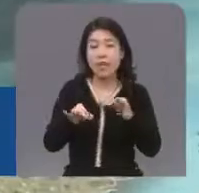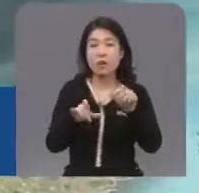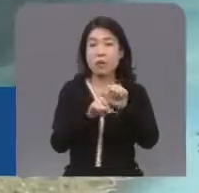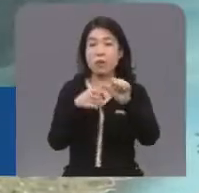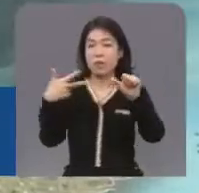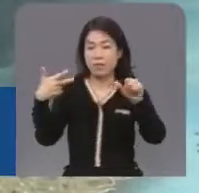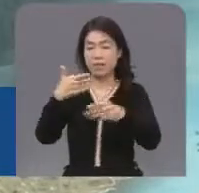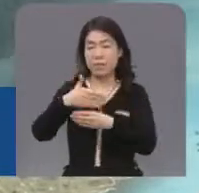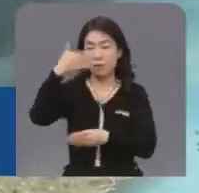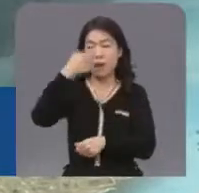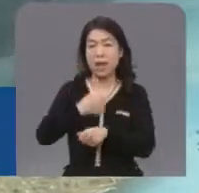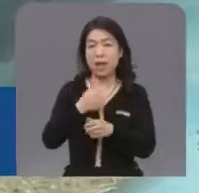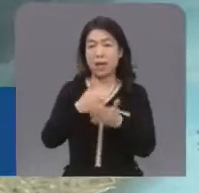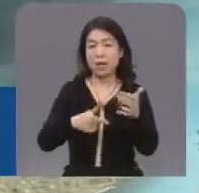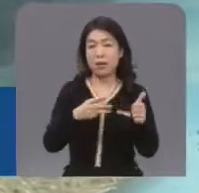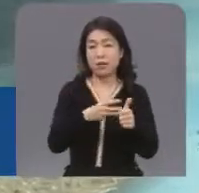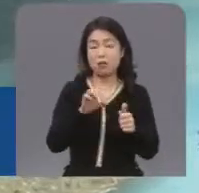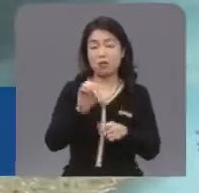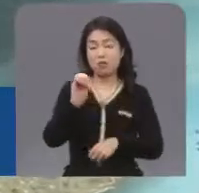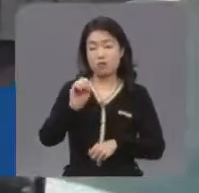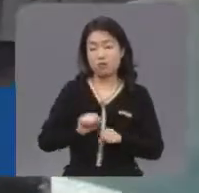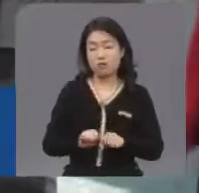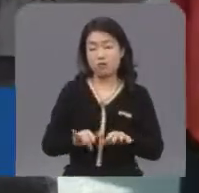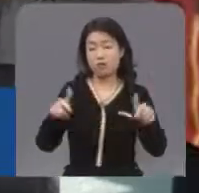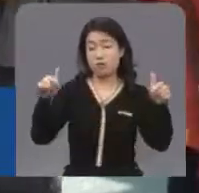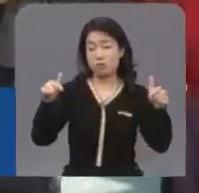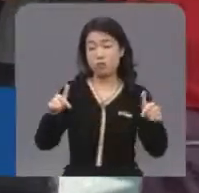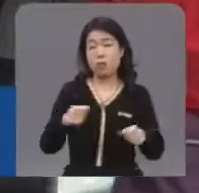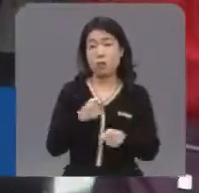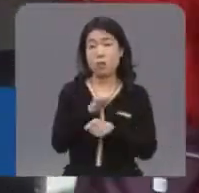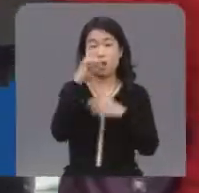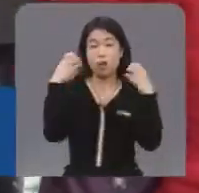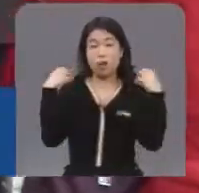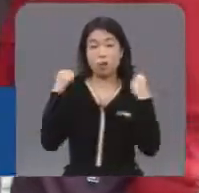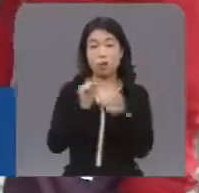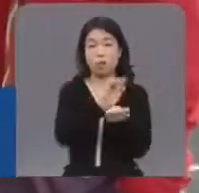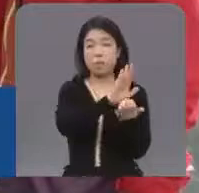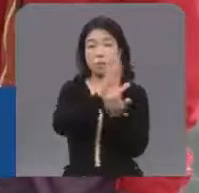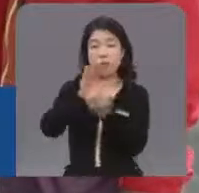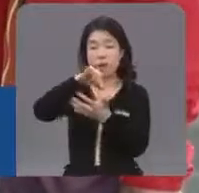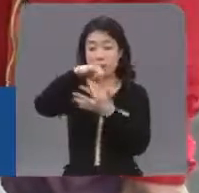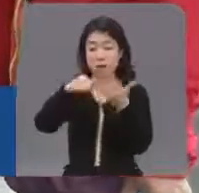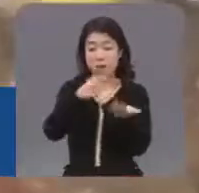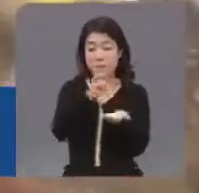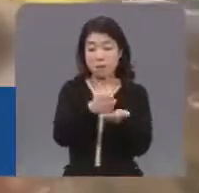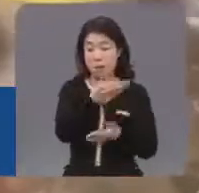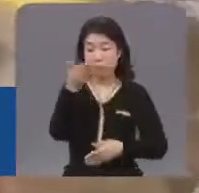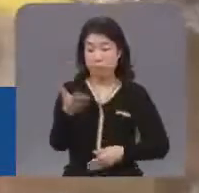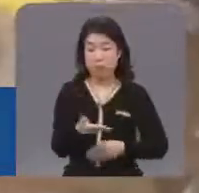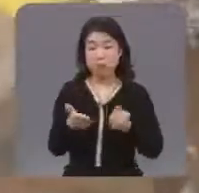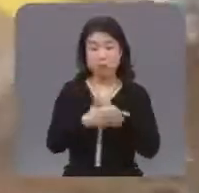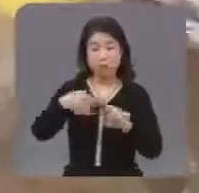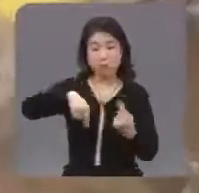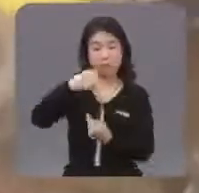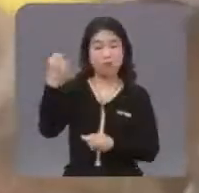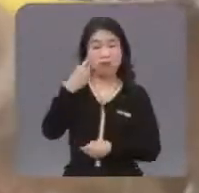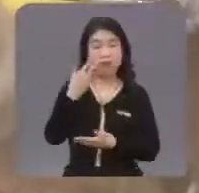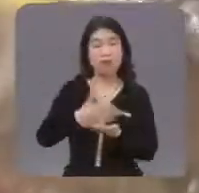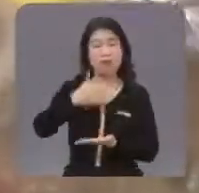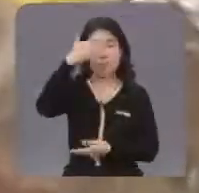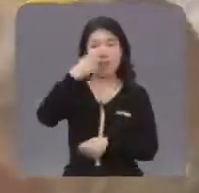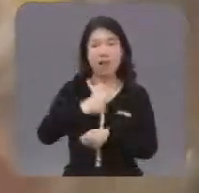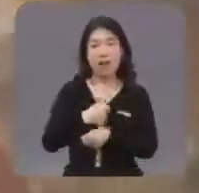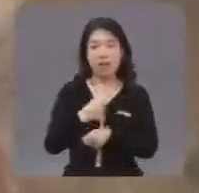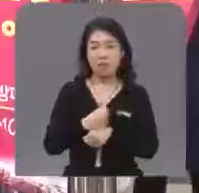개장합니다. 강진군은 오미크론 유행의 감소세 전환과 정부의 방역 지침 완화에 따라 운영을 재개하고 마량 미양